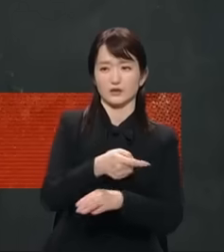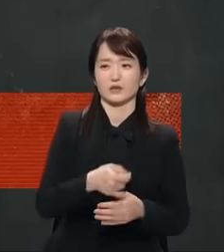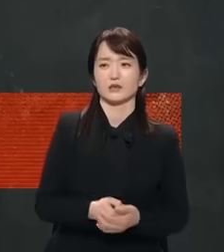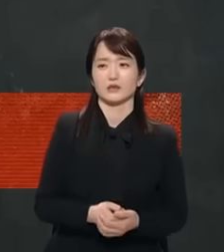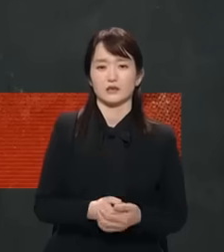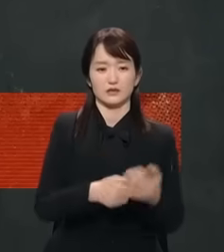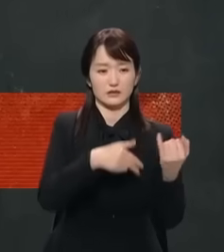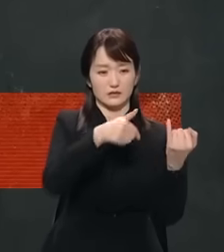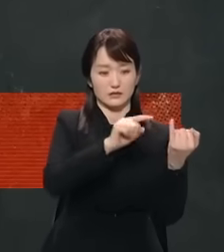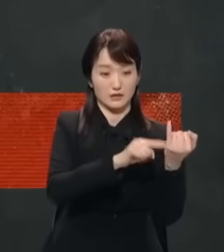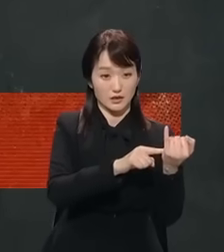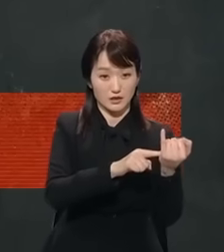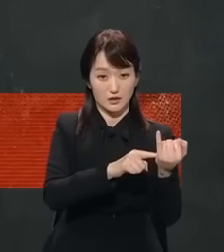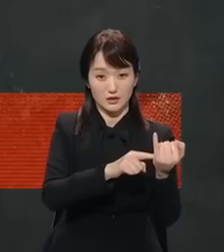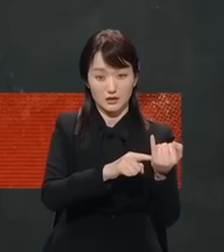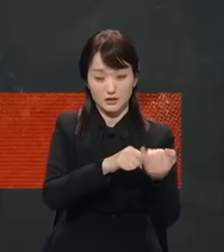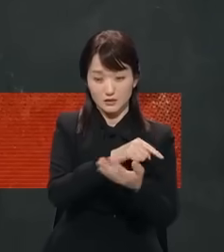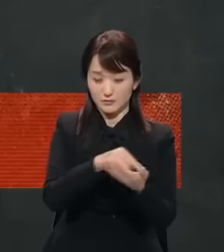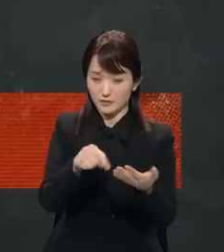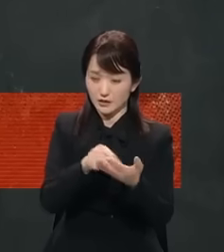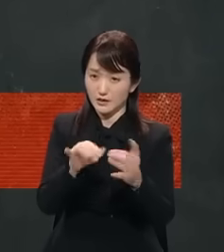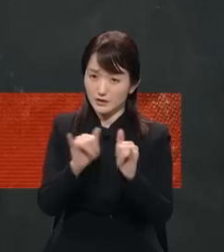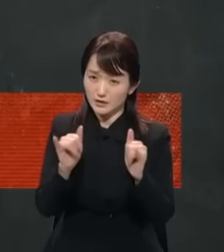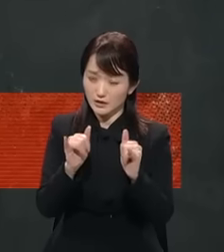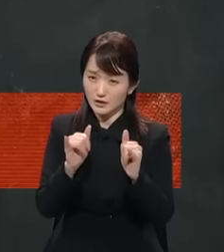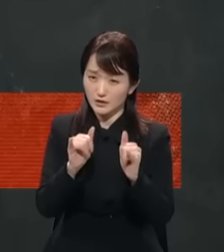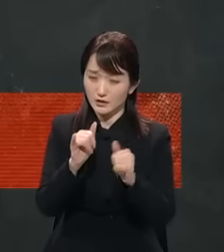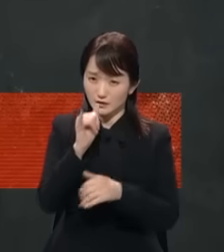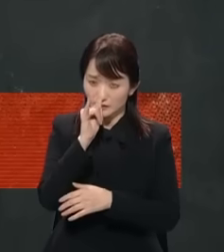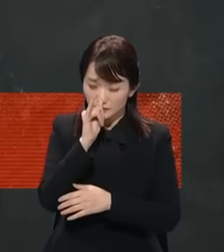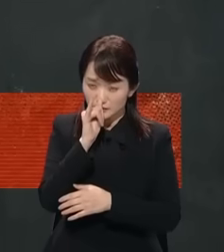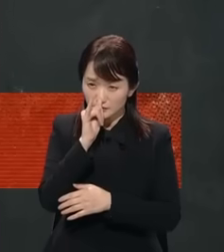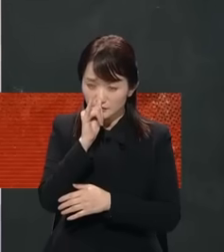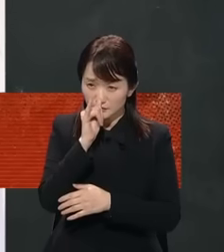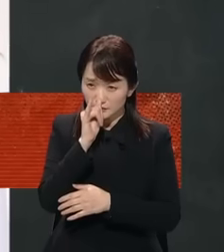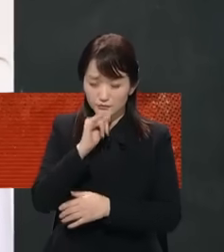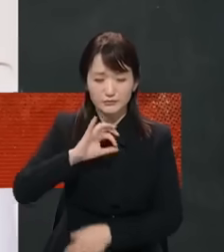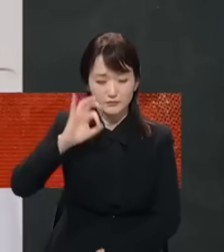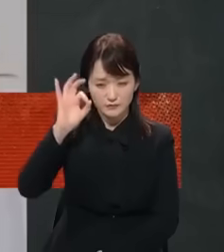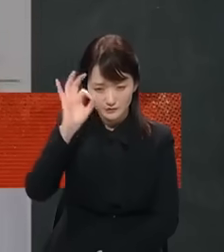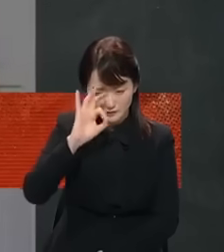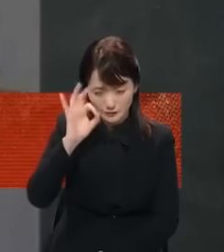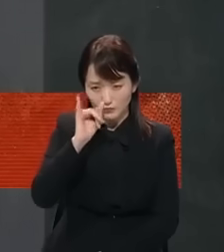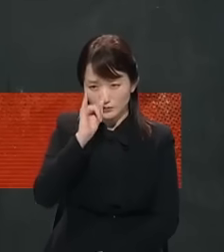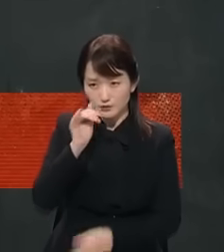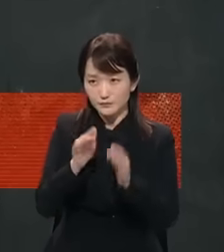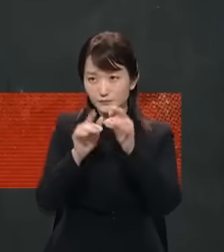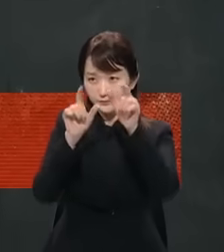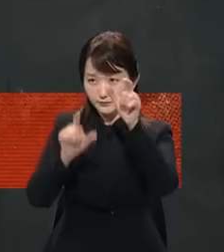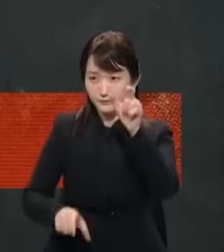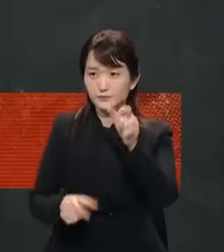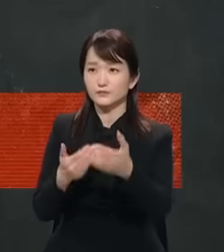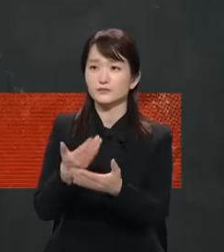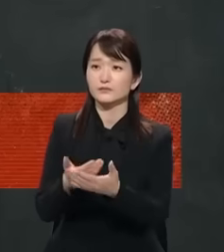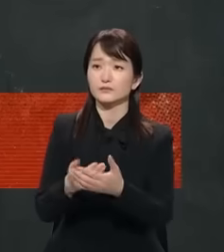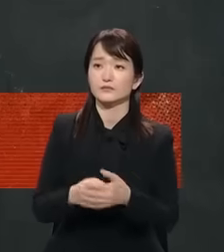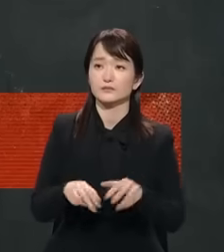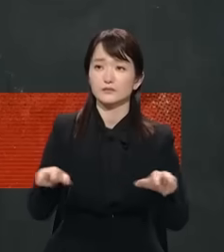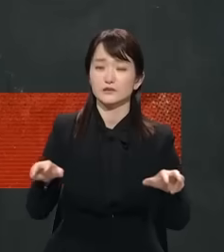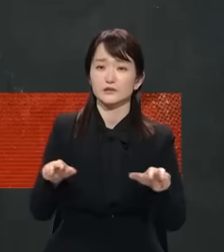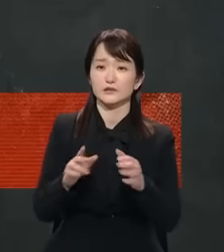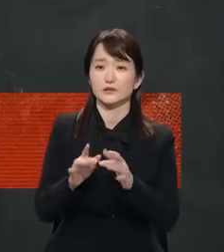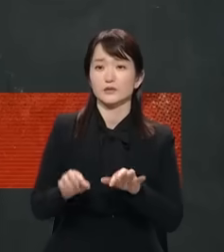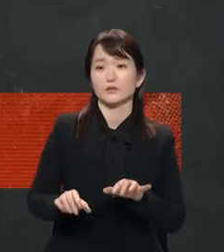있으면 증언해 주실 분들 찾고 있다 댓글 좀 달아 달라라고 얘기를 했고 그렇지만 요게 폭로글이 현재 모두